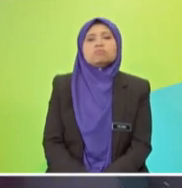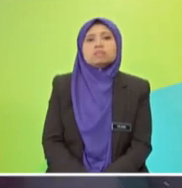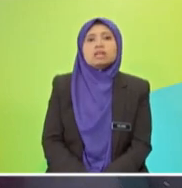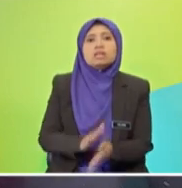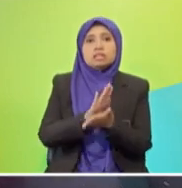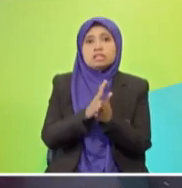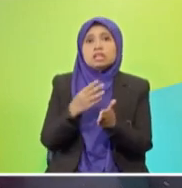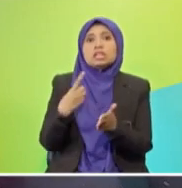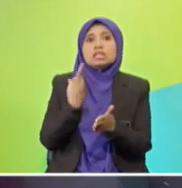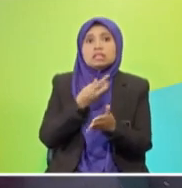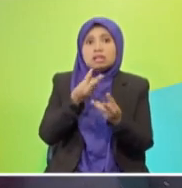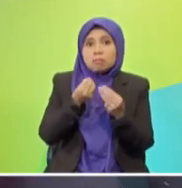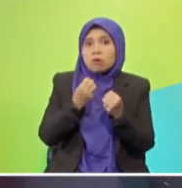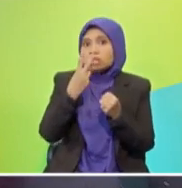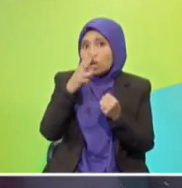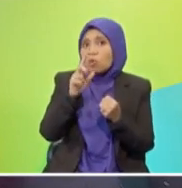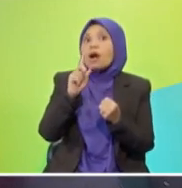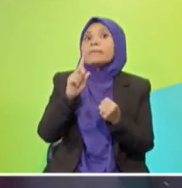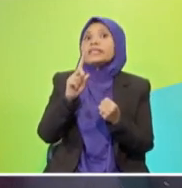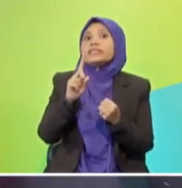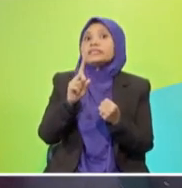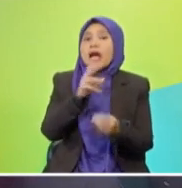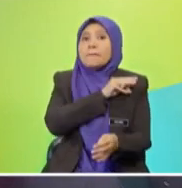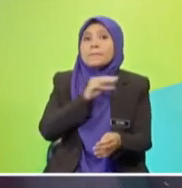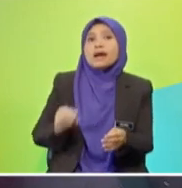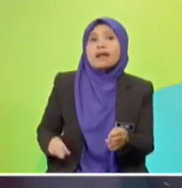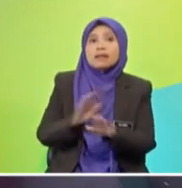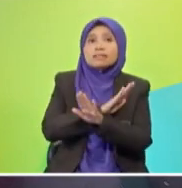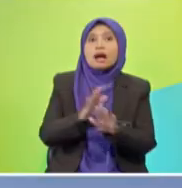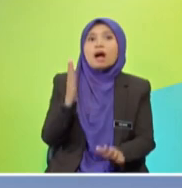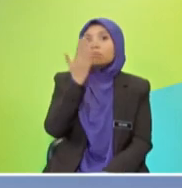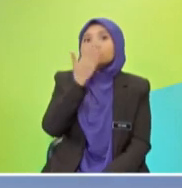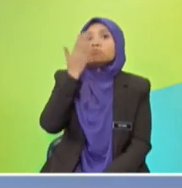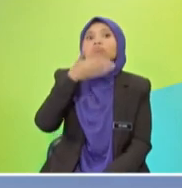tengok Dekat mana yang tidak berbau itu malah tidak berbau